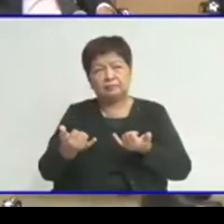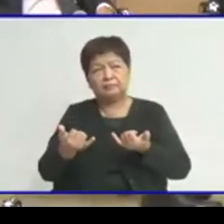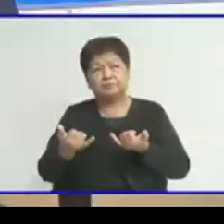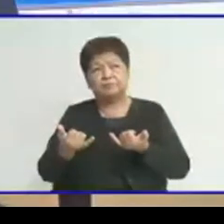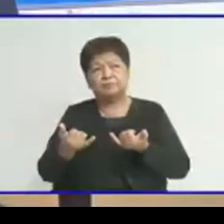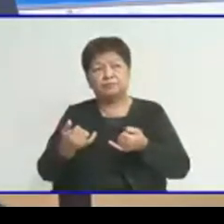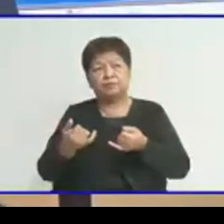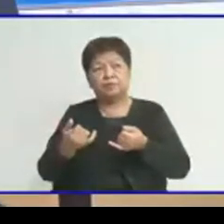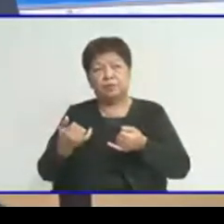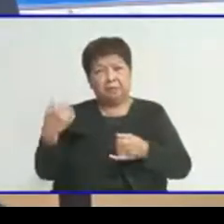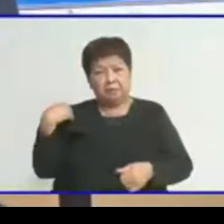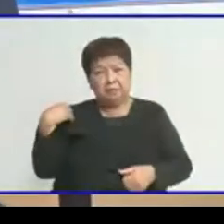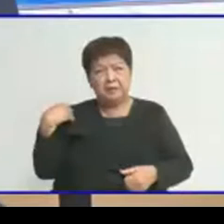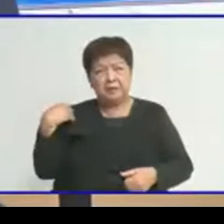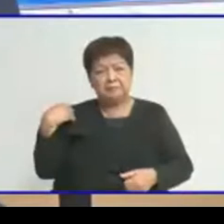observe the